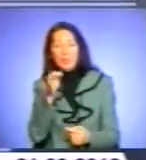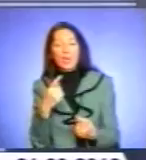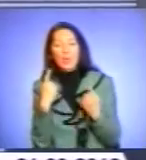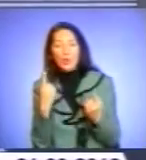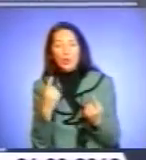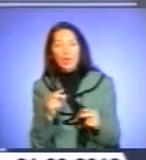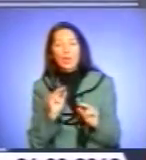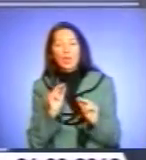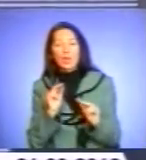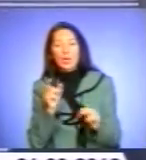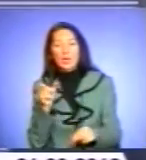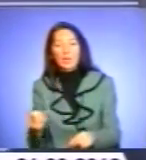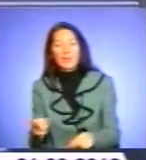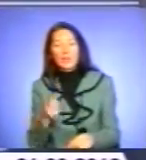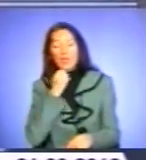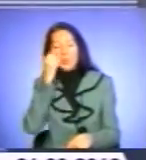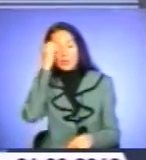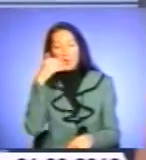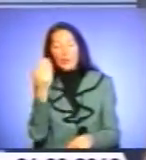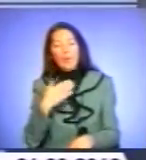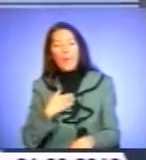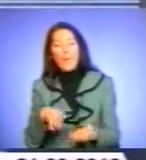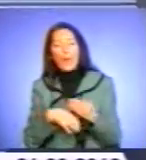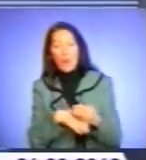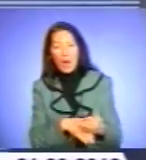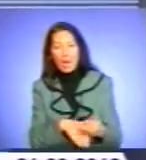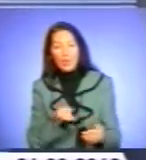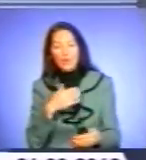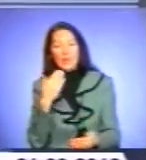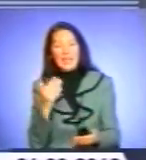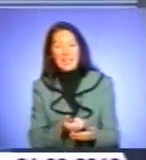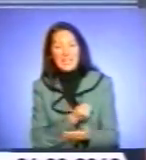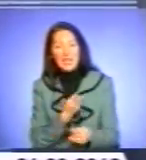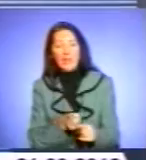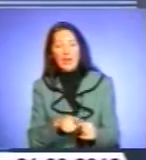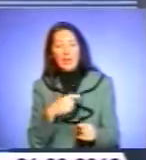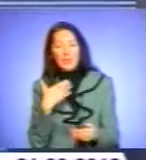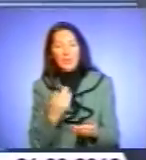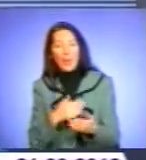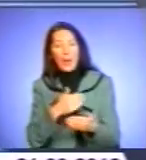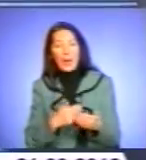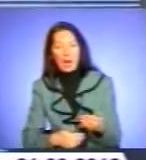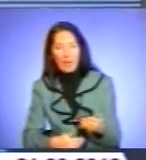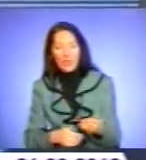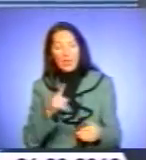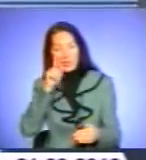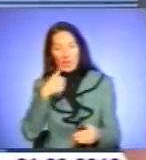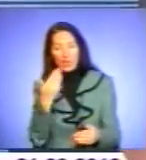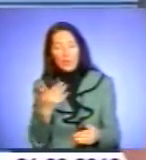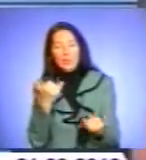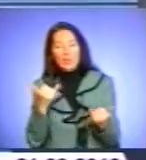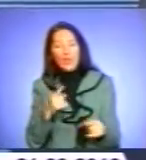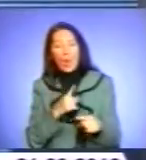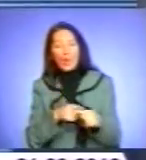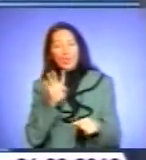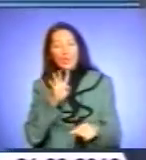помогали. Хочу сказать большое человеческое спасибо, что вы нашли в этом жестком своем графике, который я знаю, что у вас сегодня в 3:30 встреча, и вас